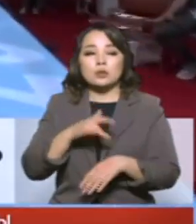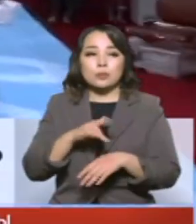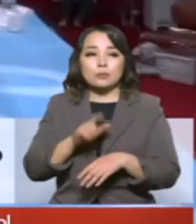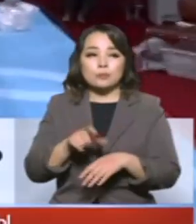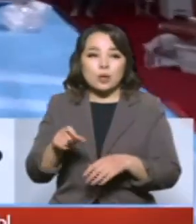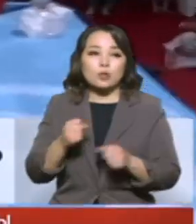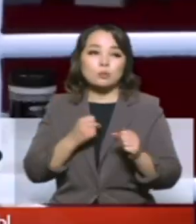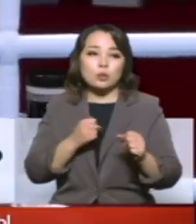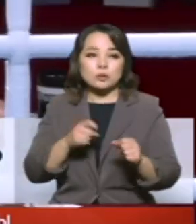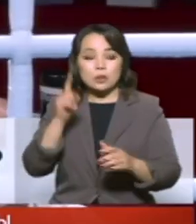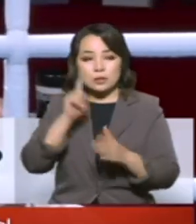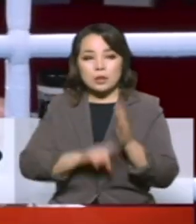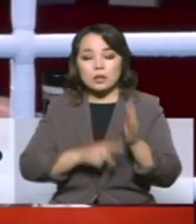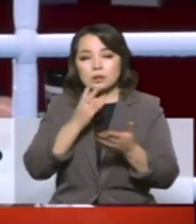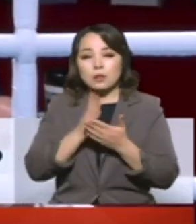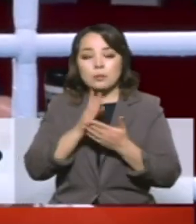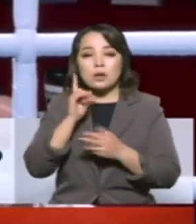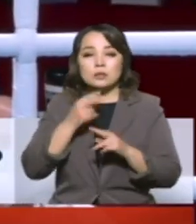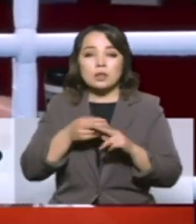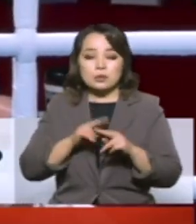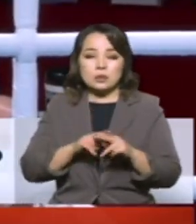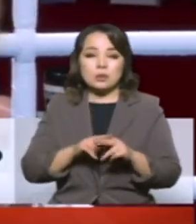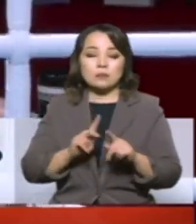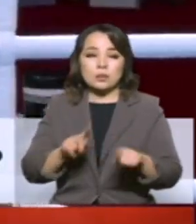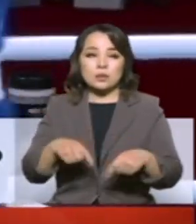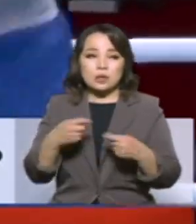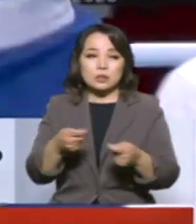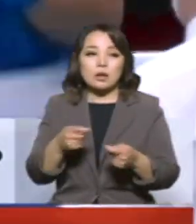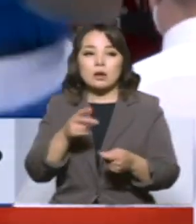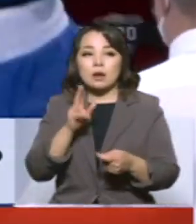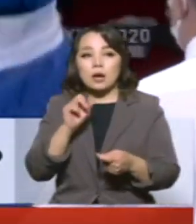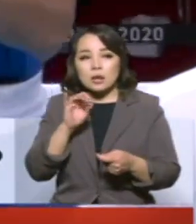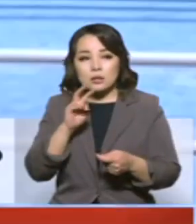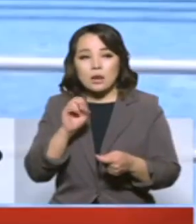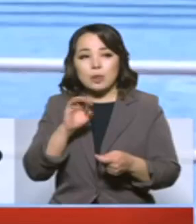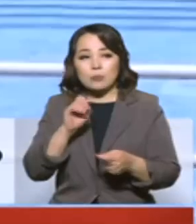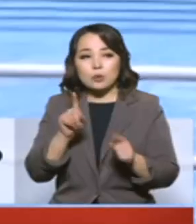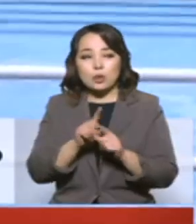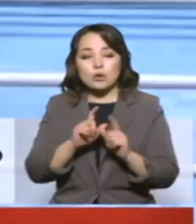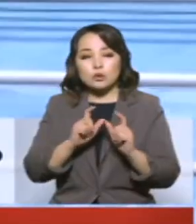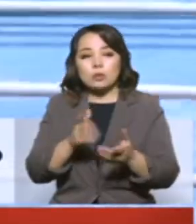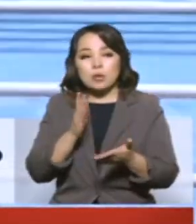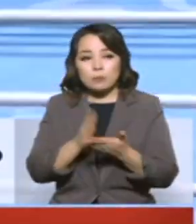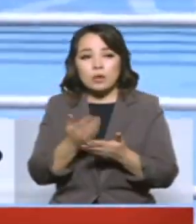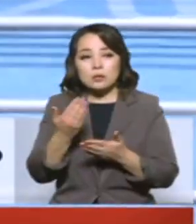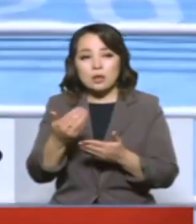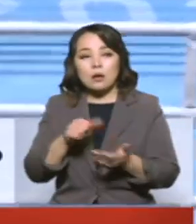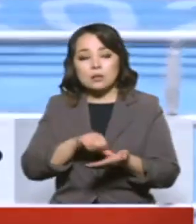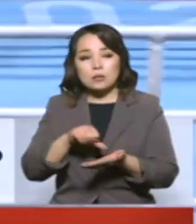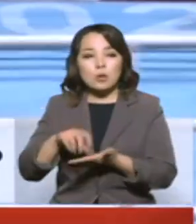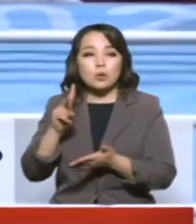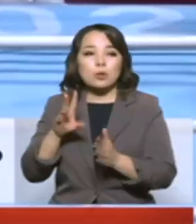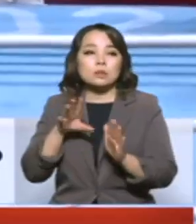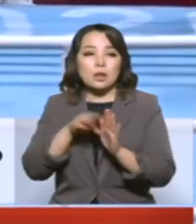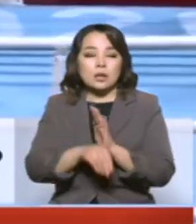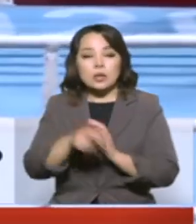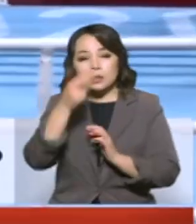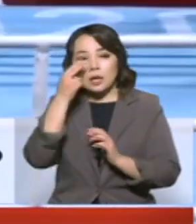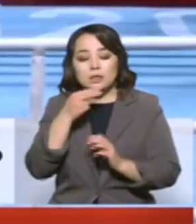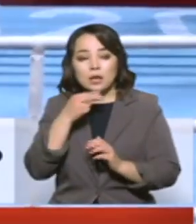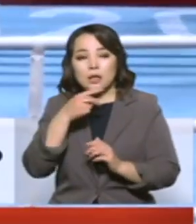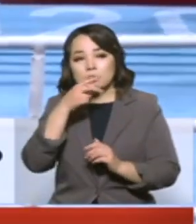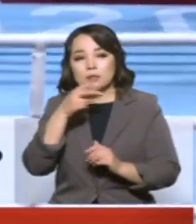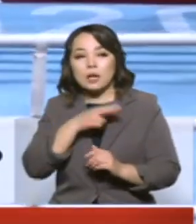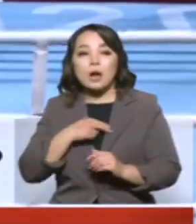жүлдені боксшылардан күтетіні анық. Әзірге Қамшыбек Қоңқабаев пен Карина Ибрагимовада ғана жолдама бар. Олардың қатарына кім қосылатыны Италия мен